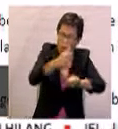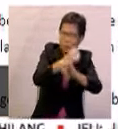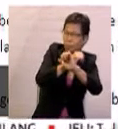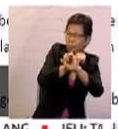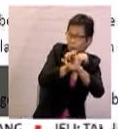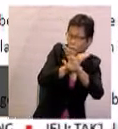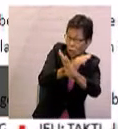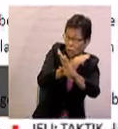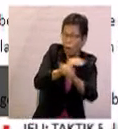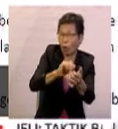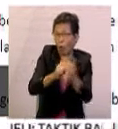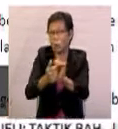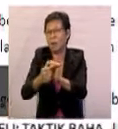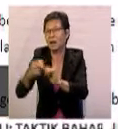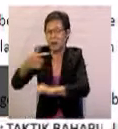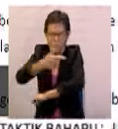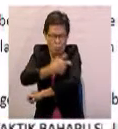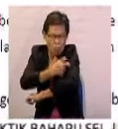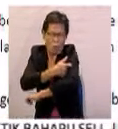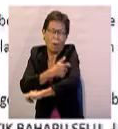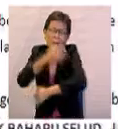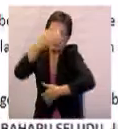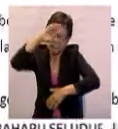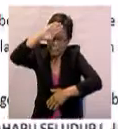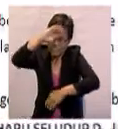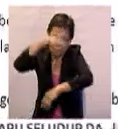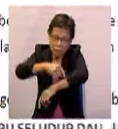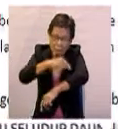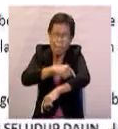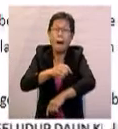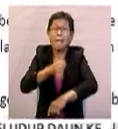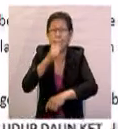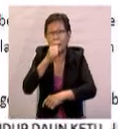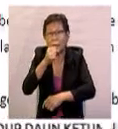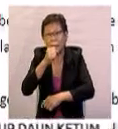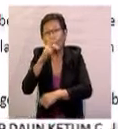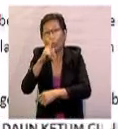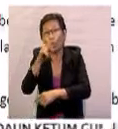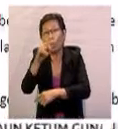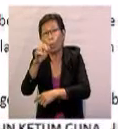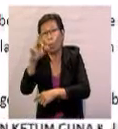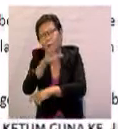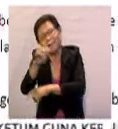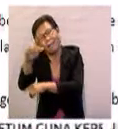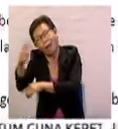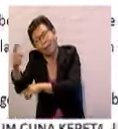vaksin seperti difteria, demam campak, batuk kokol dan lain-lain.